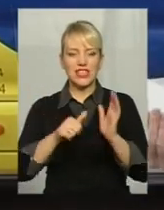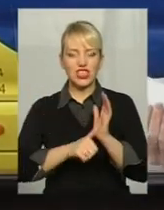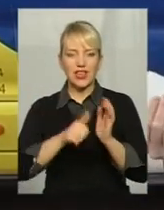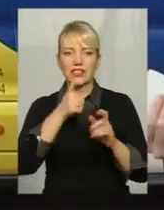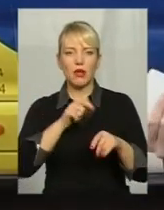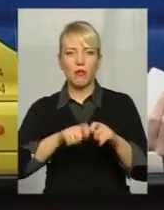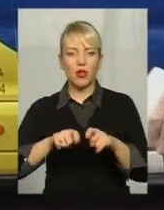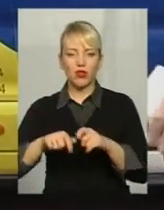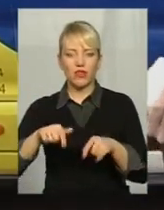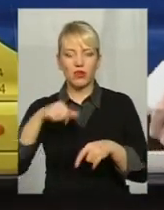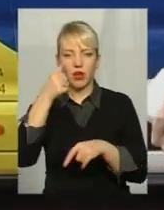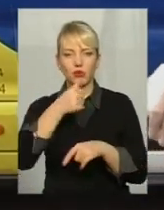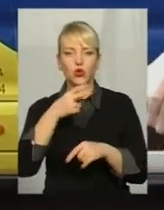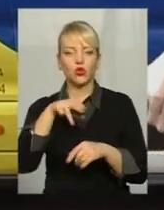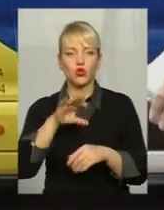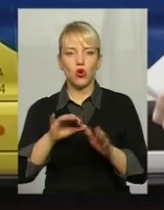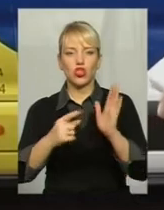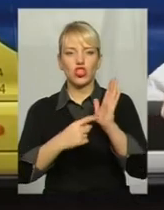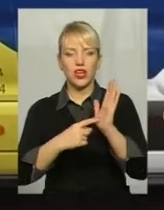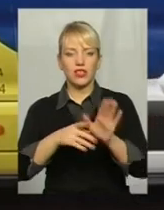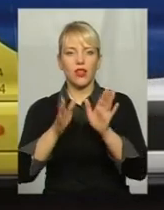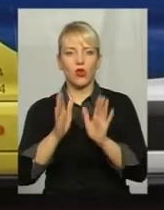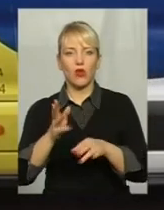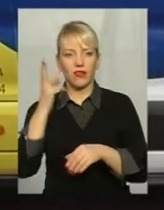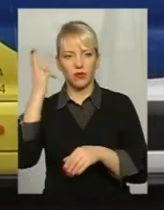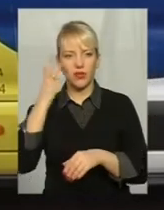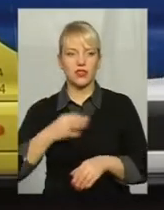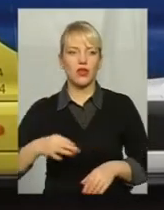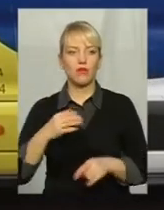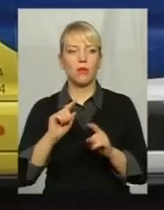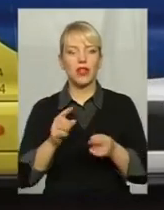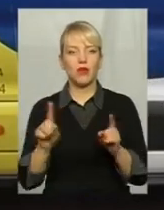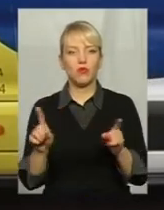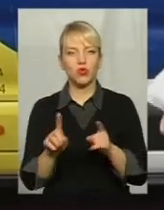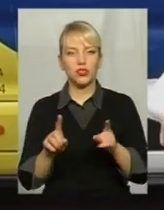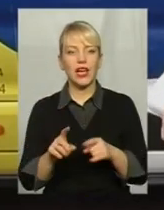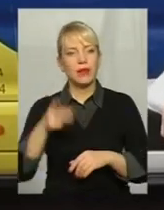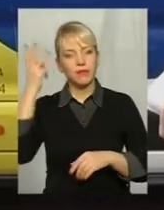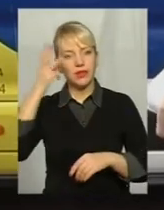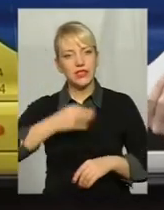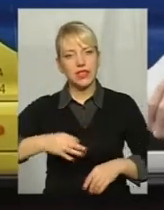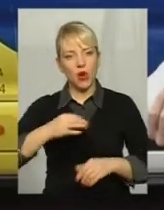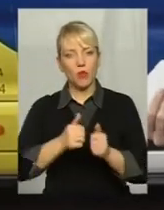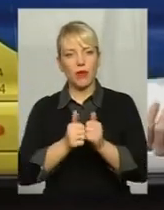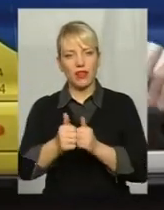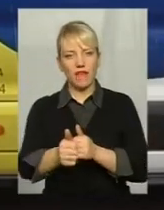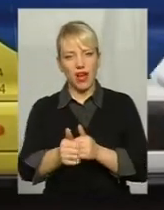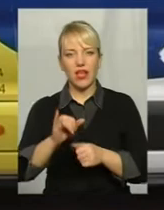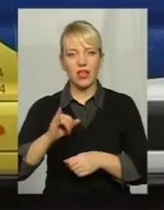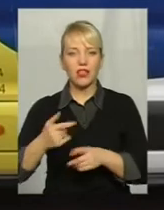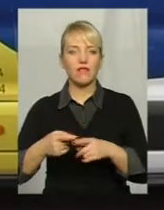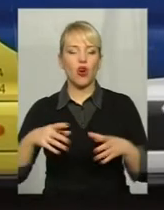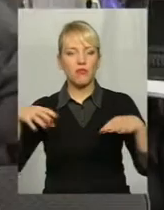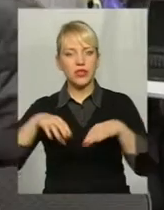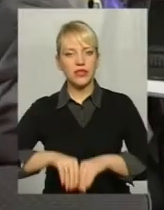цьому році, то шість тільки в Хмельницької області Тому що Хмельницька область передаває в